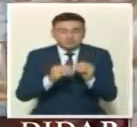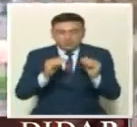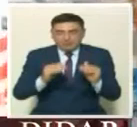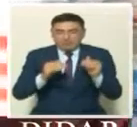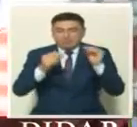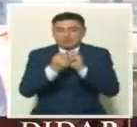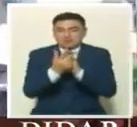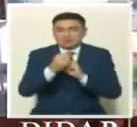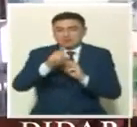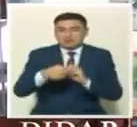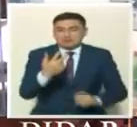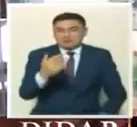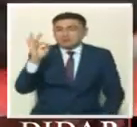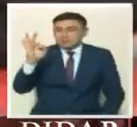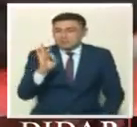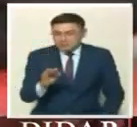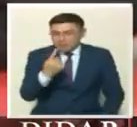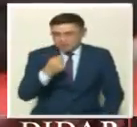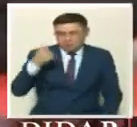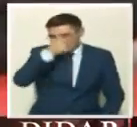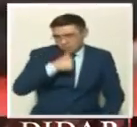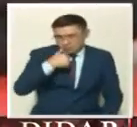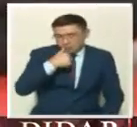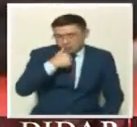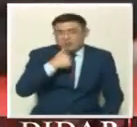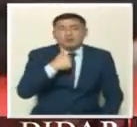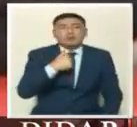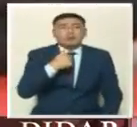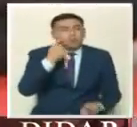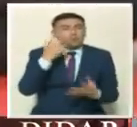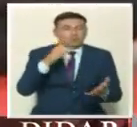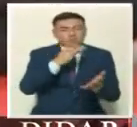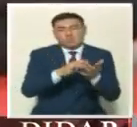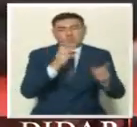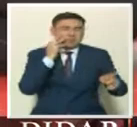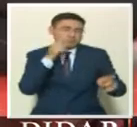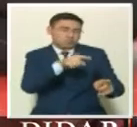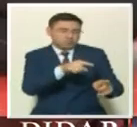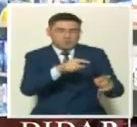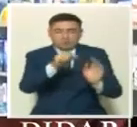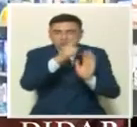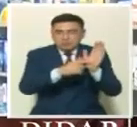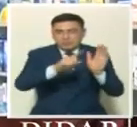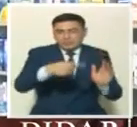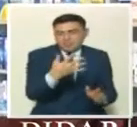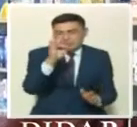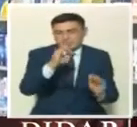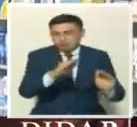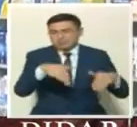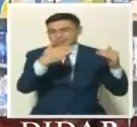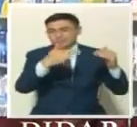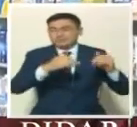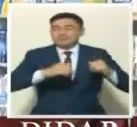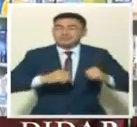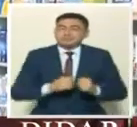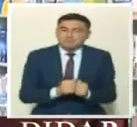на 13,3% за год. Сильнее всего рост цен ощутили жители Алматы сразу на 17,5%. Второй в